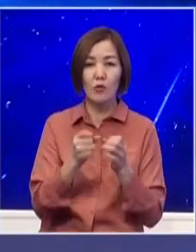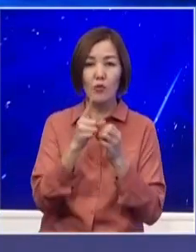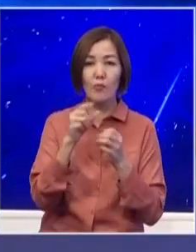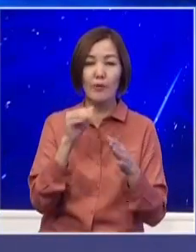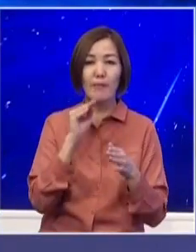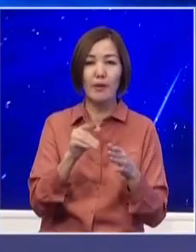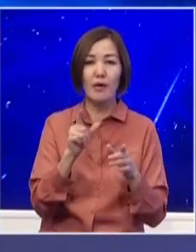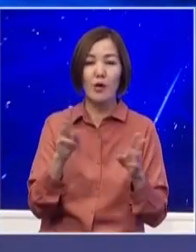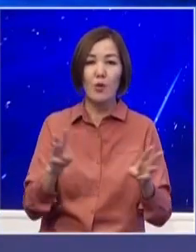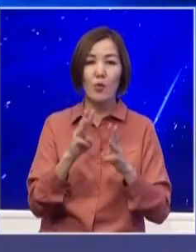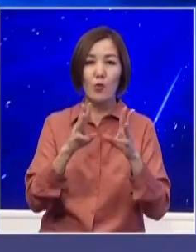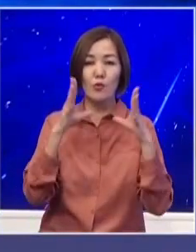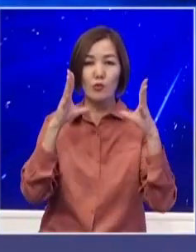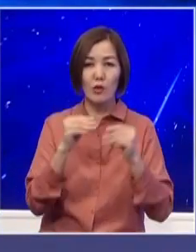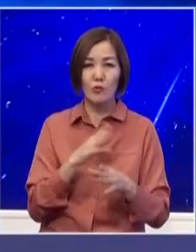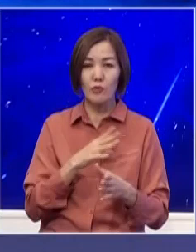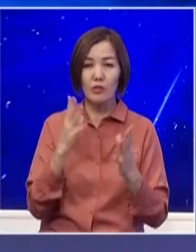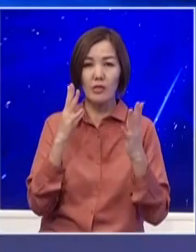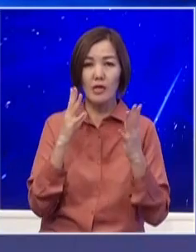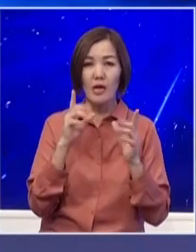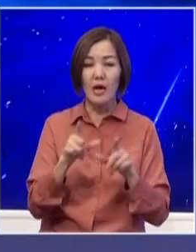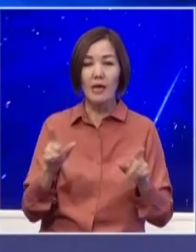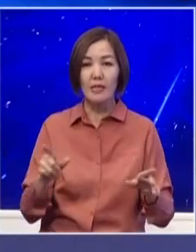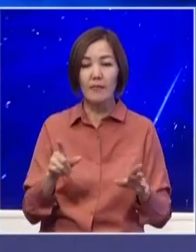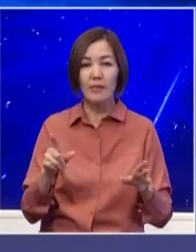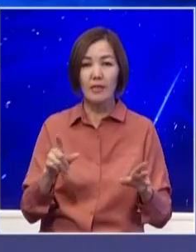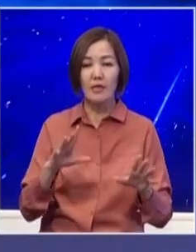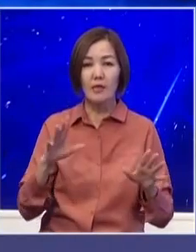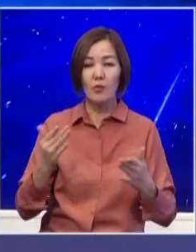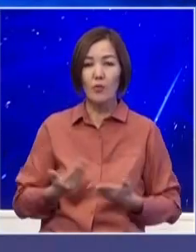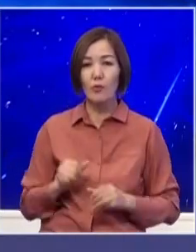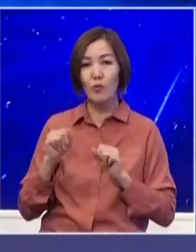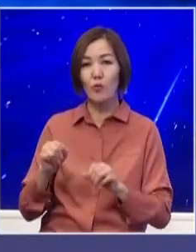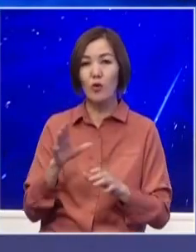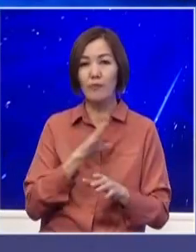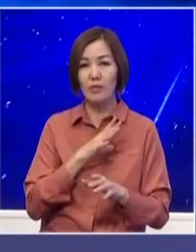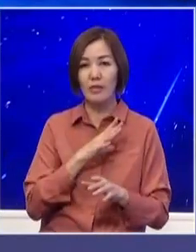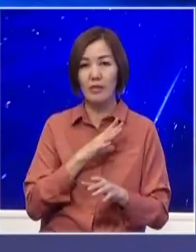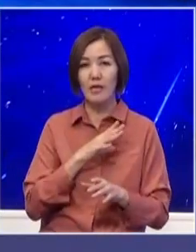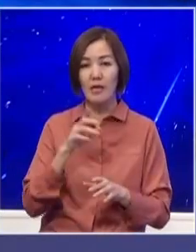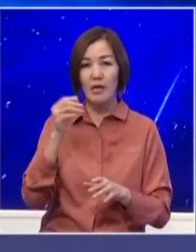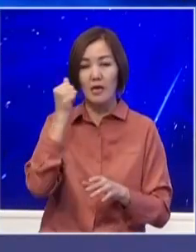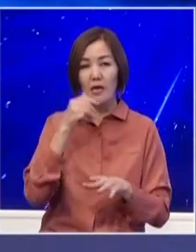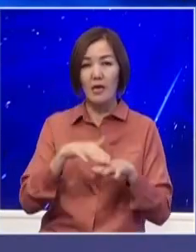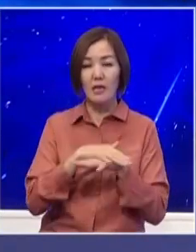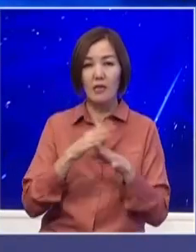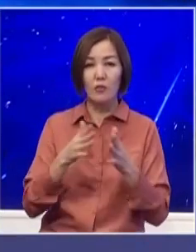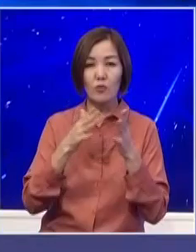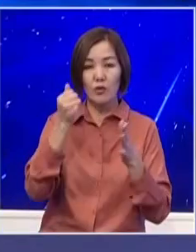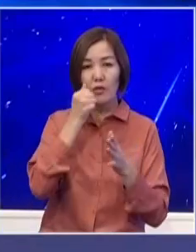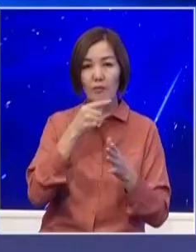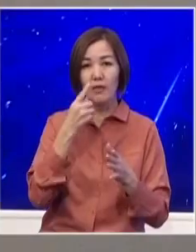11 мыңнан аса өрт ошағын өшіріпті. Сан адамды қызыл жалын ортасынан алып шықты. Оларға елдің алғысы зор.